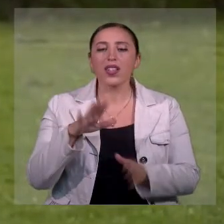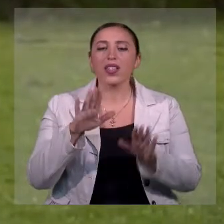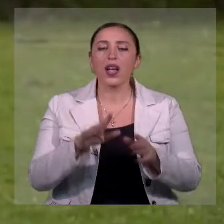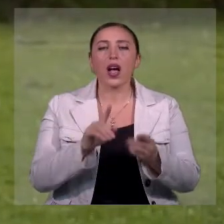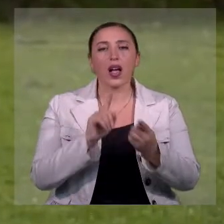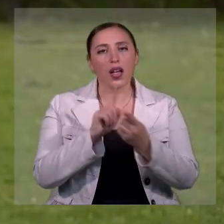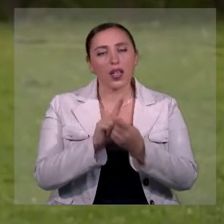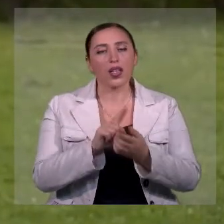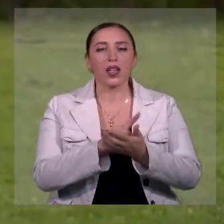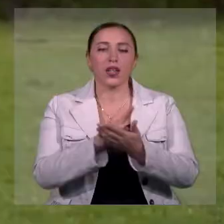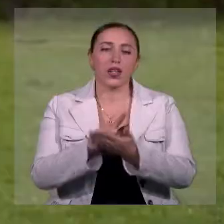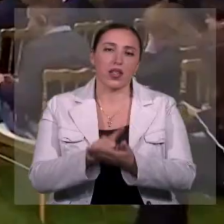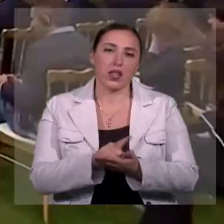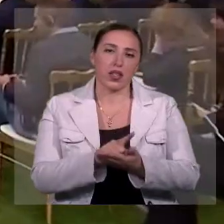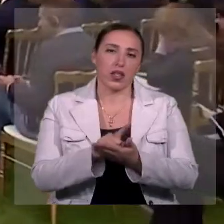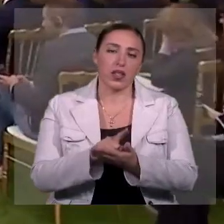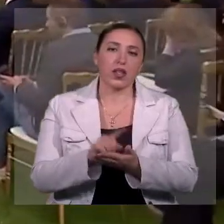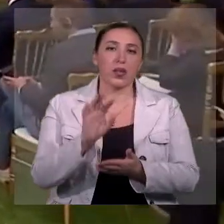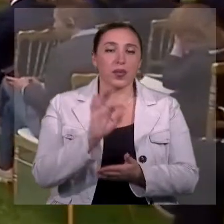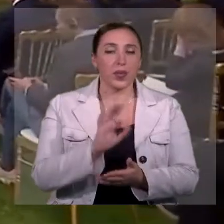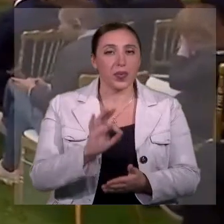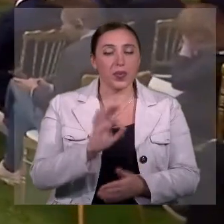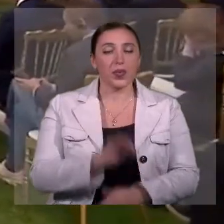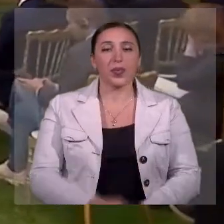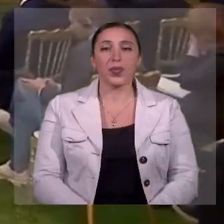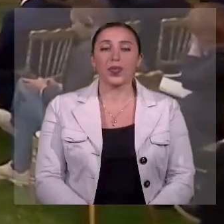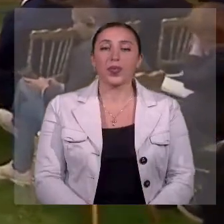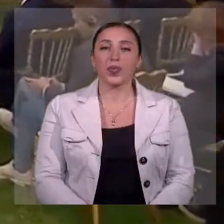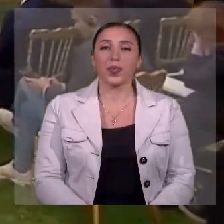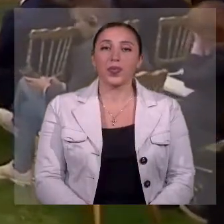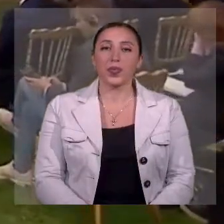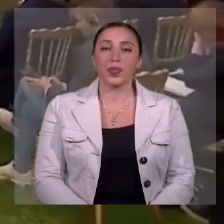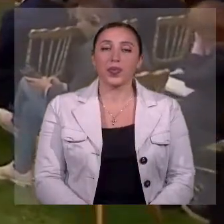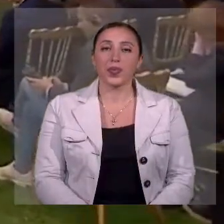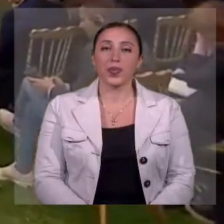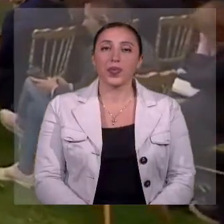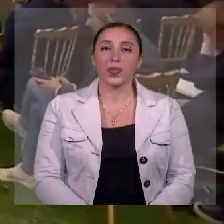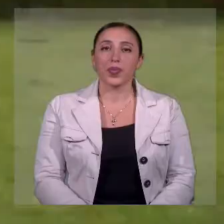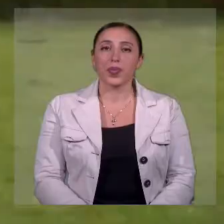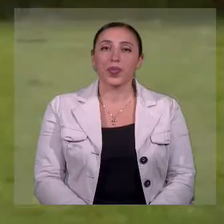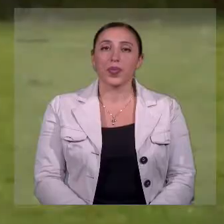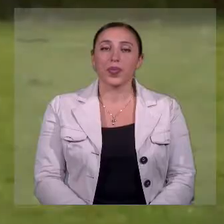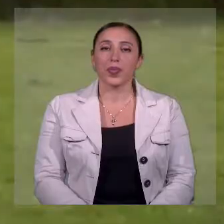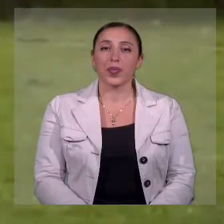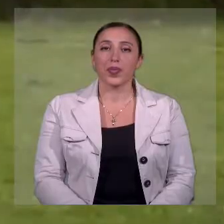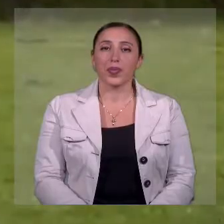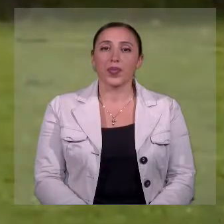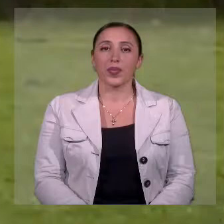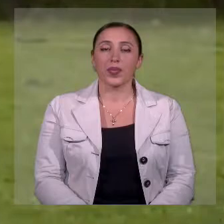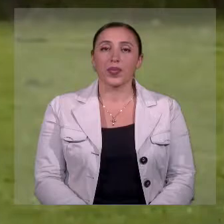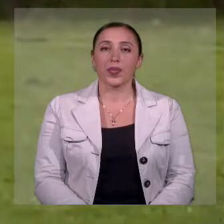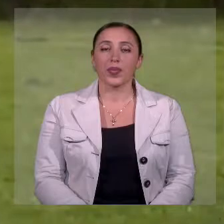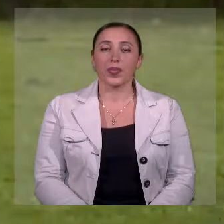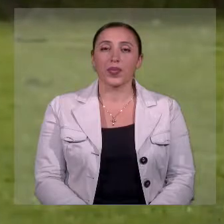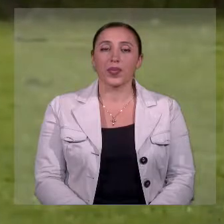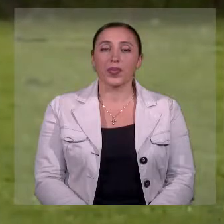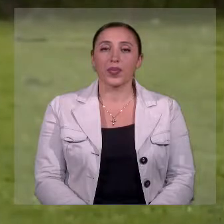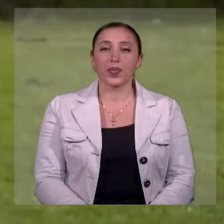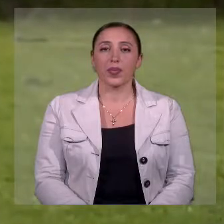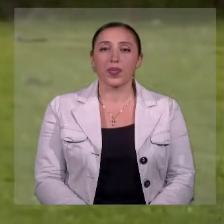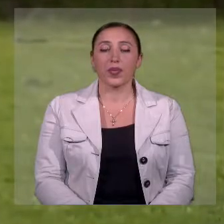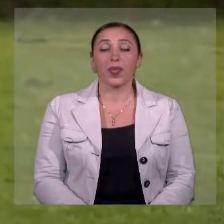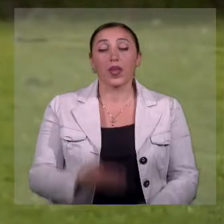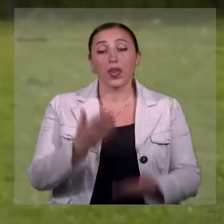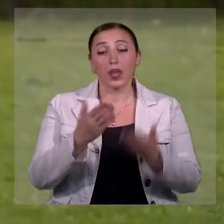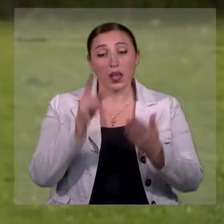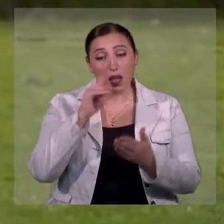ձևաչափով խորհրդակցությունների մեկնարկը։ Bugün eyni zamanda söhbət əsnasında Gürcüstan, Azərbaycan, Ermənistan. Եթե